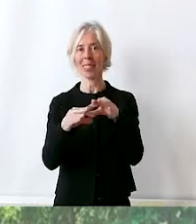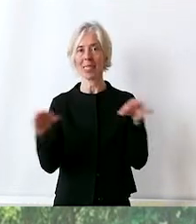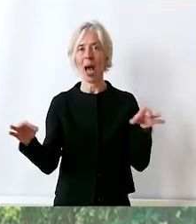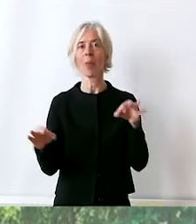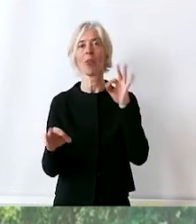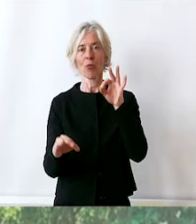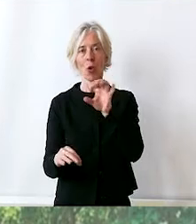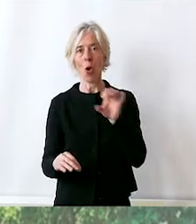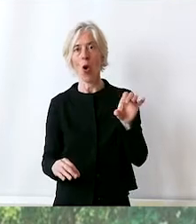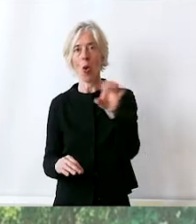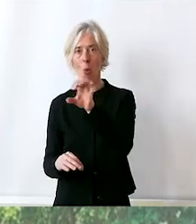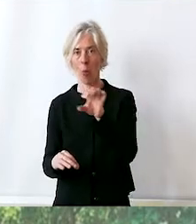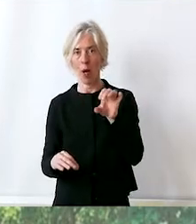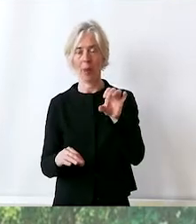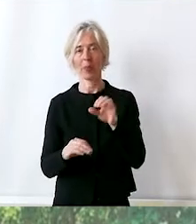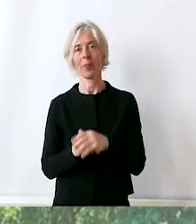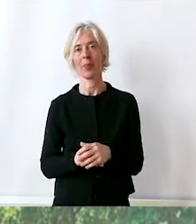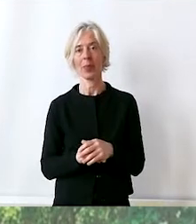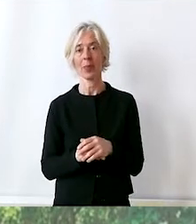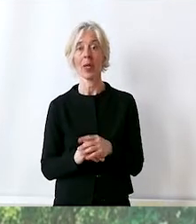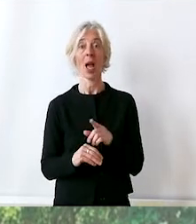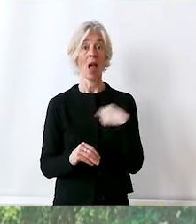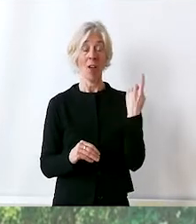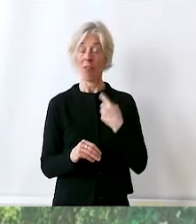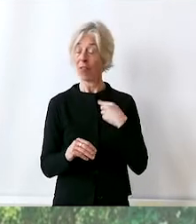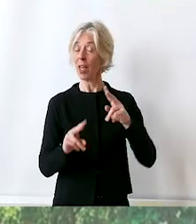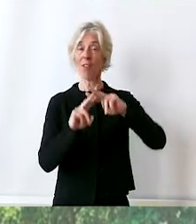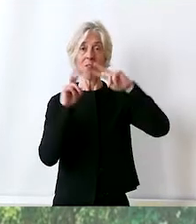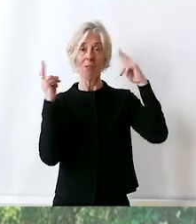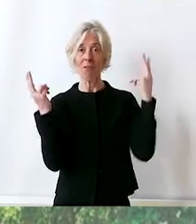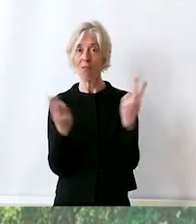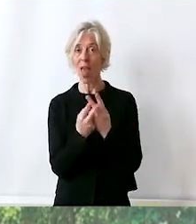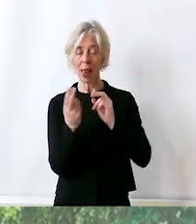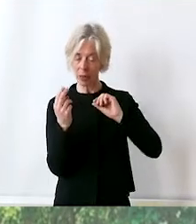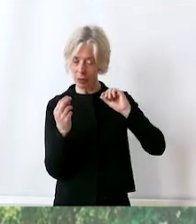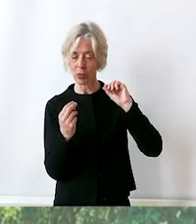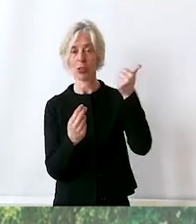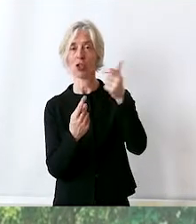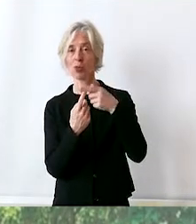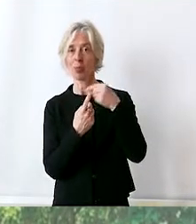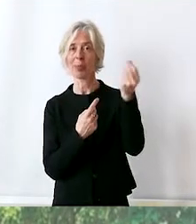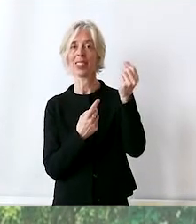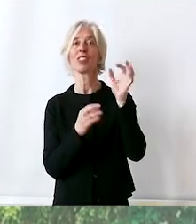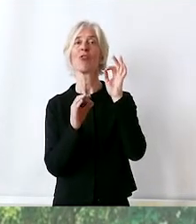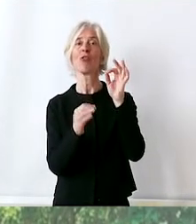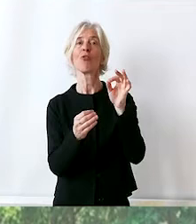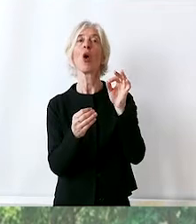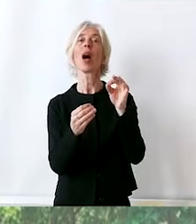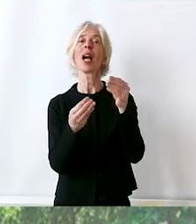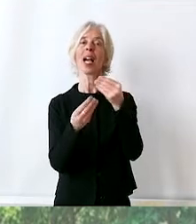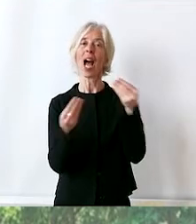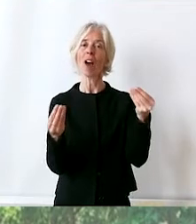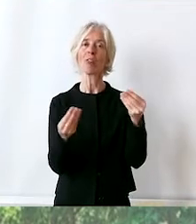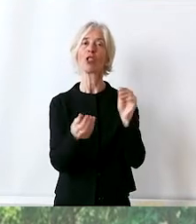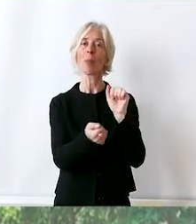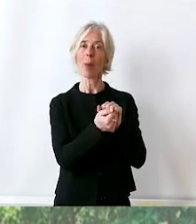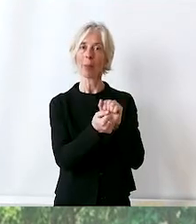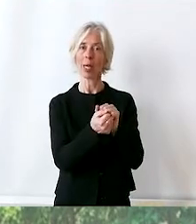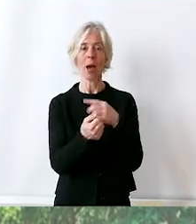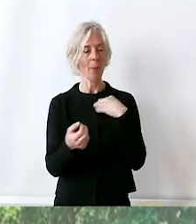Als weltweit führender Hersteller von grafischen Papieren wissen wir, dass Nachhaltigkeit entscheidend für unseren